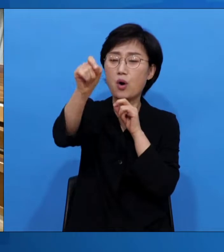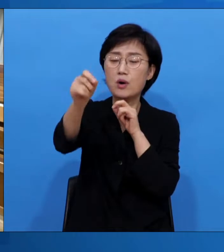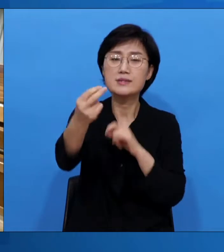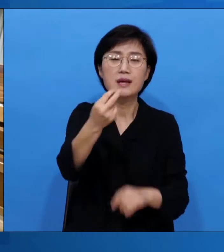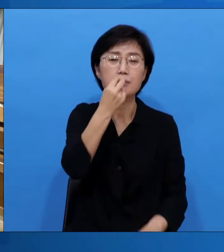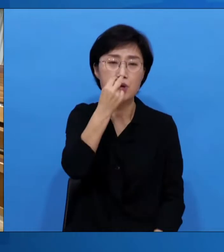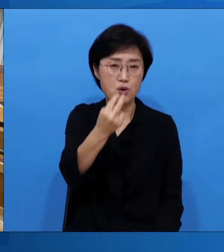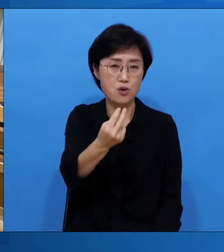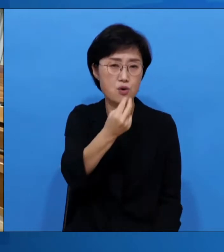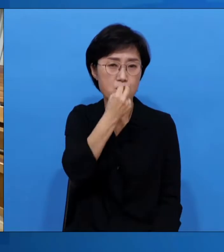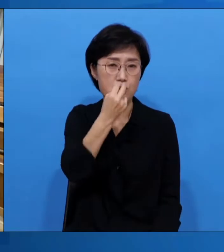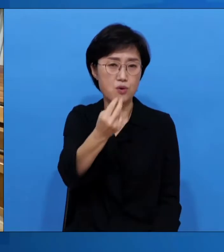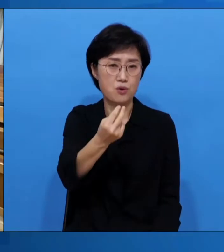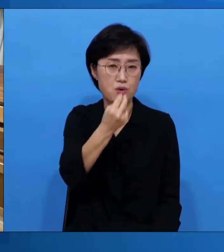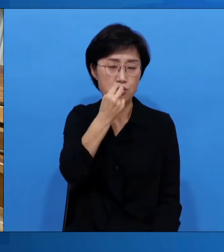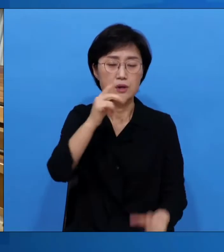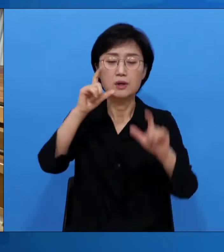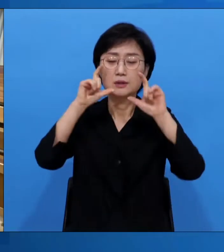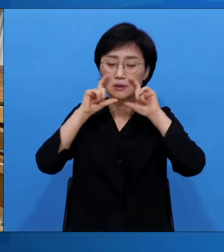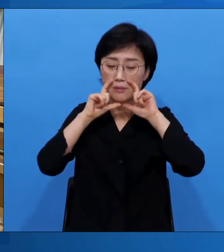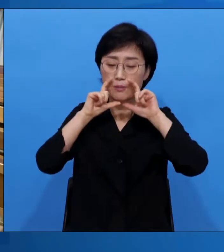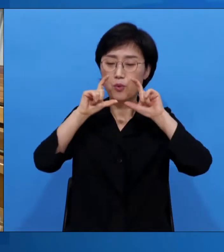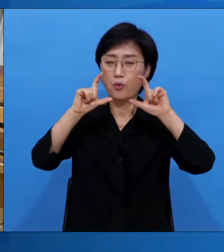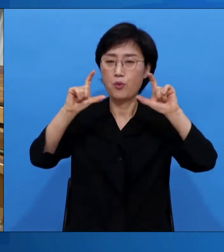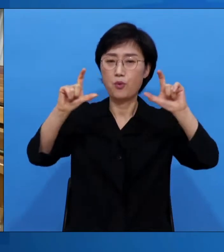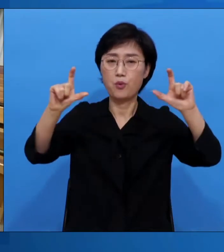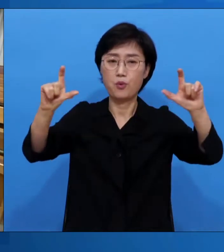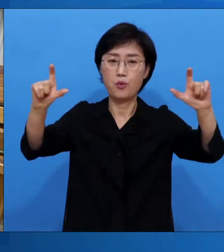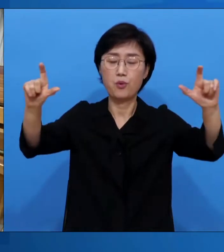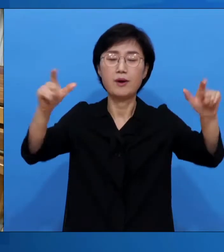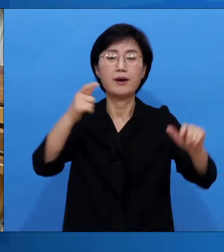영원한 생명 선포하리.